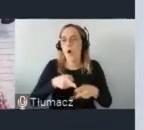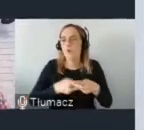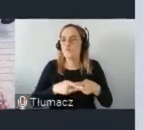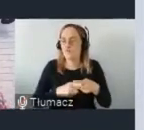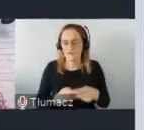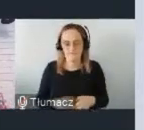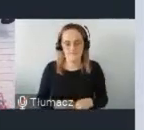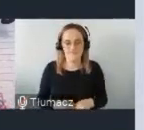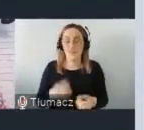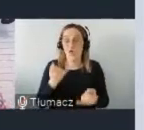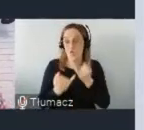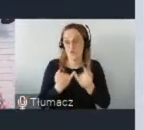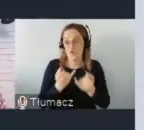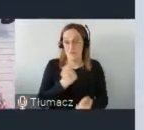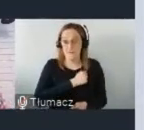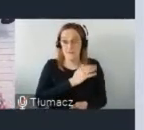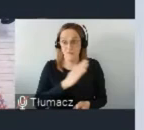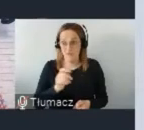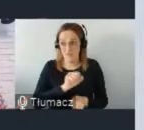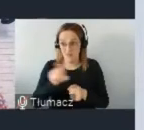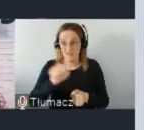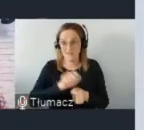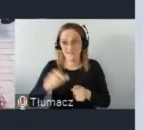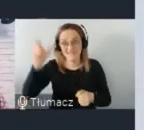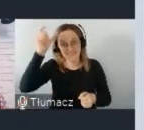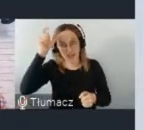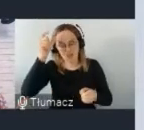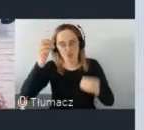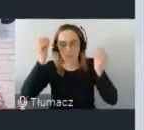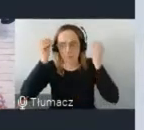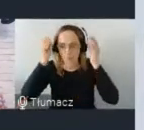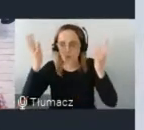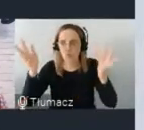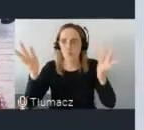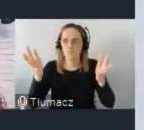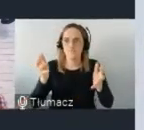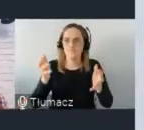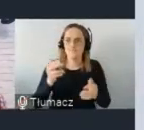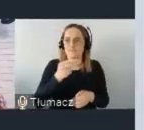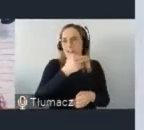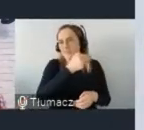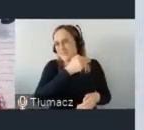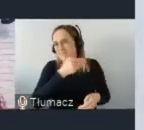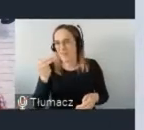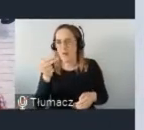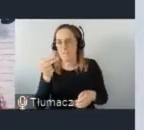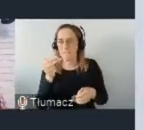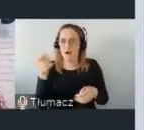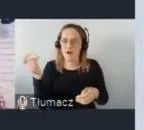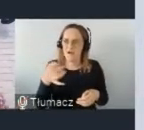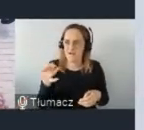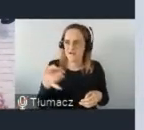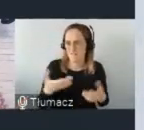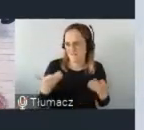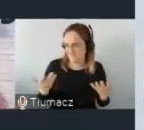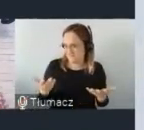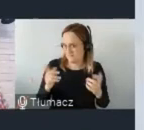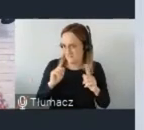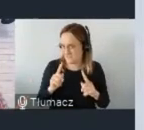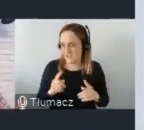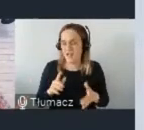takim kulturalnym także w waszym miejscowości, pewnie dotykacie tematu gier terenowych, escape